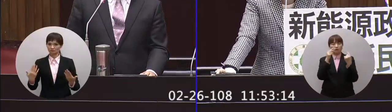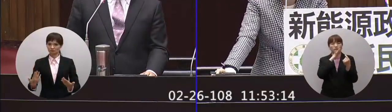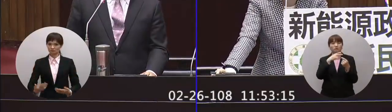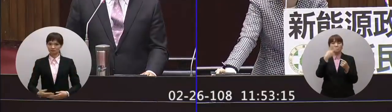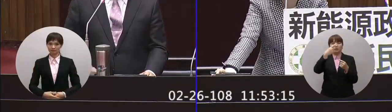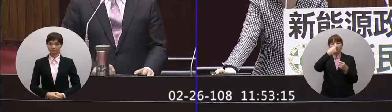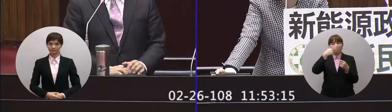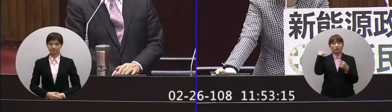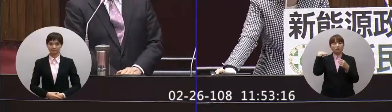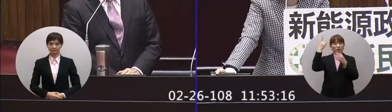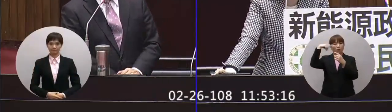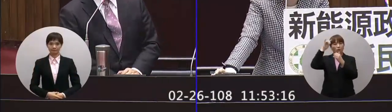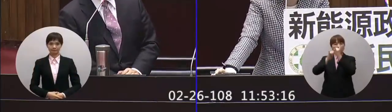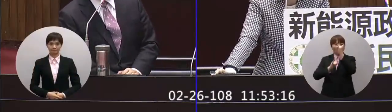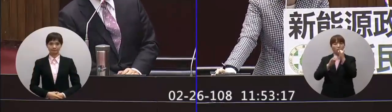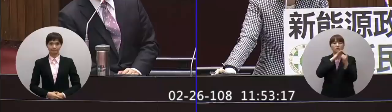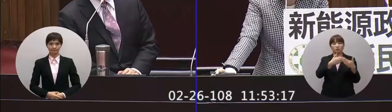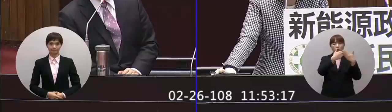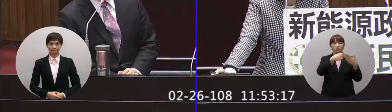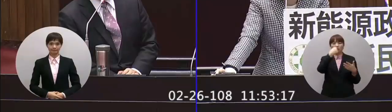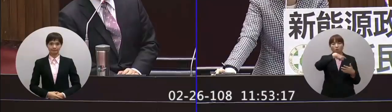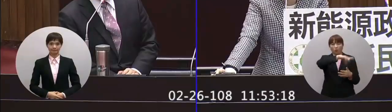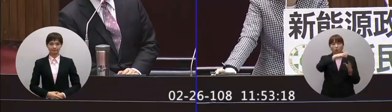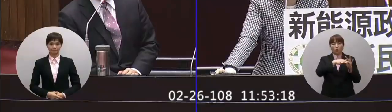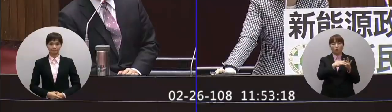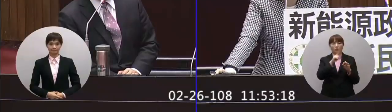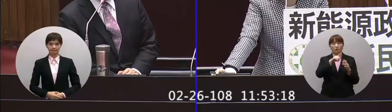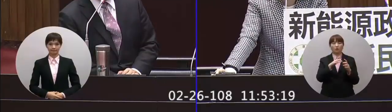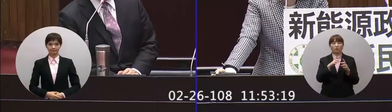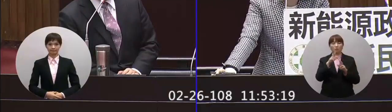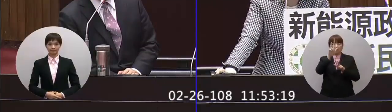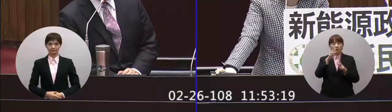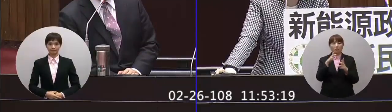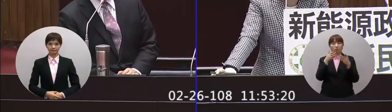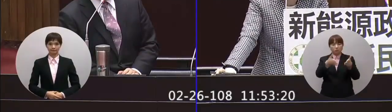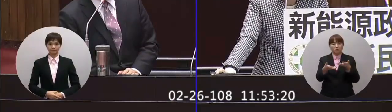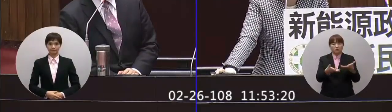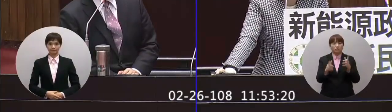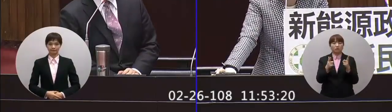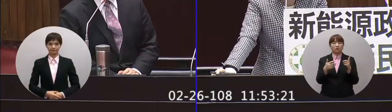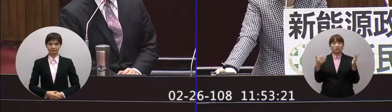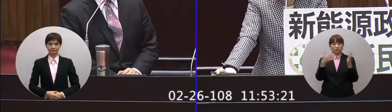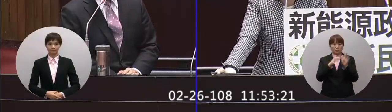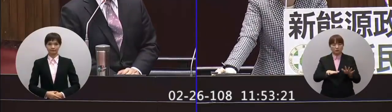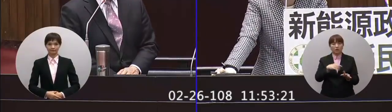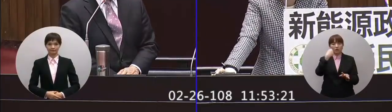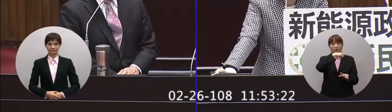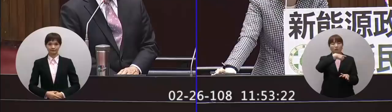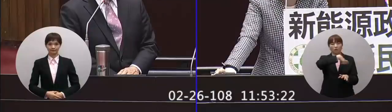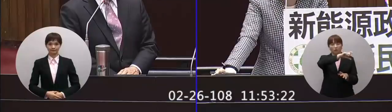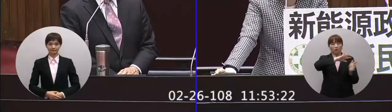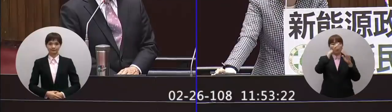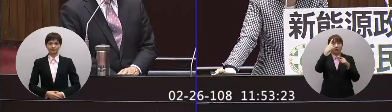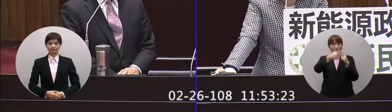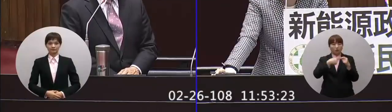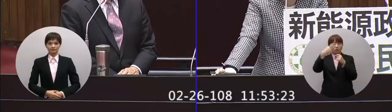时代，更早之前的两岸关系。所以显然你没有务实的看到，现在两岸已经到了什么样的阶段了。每一